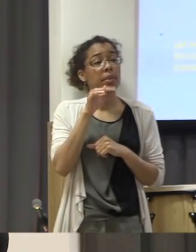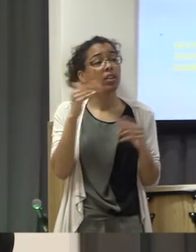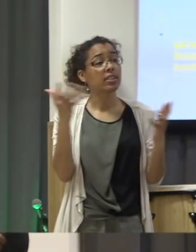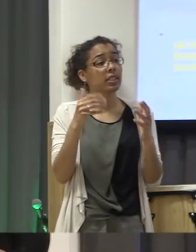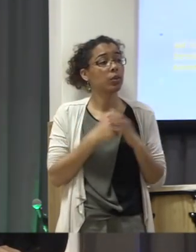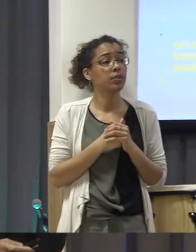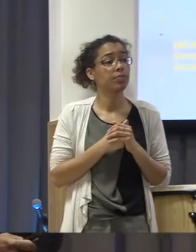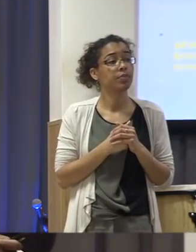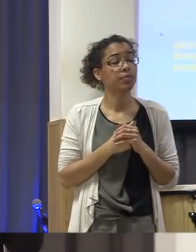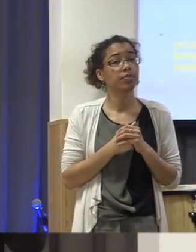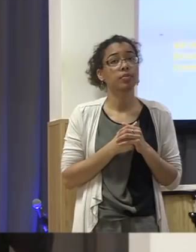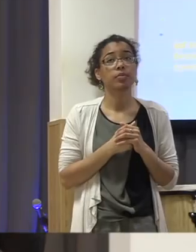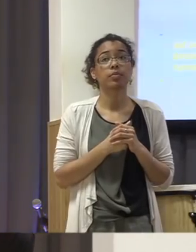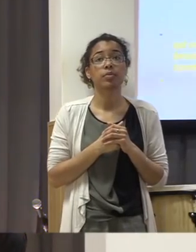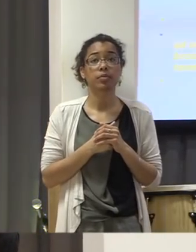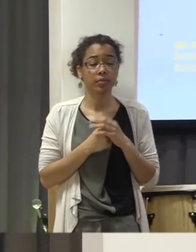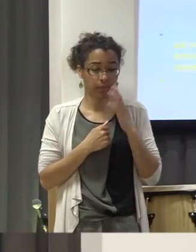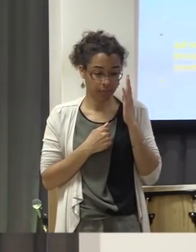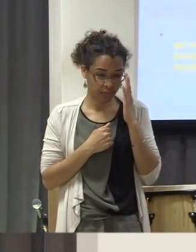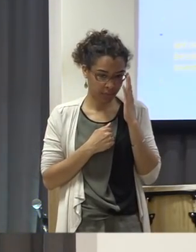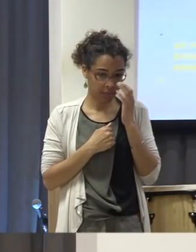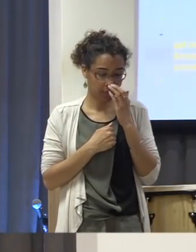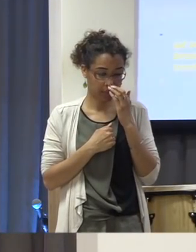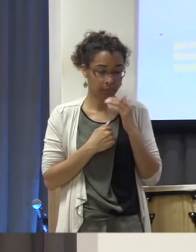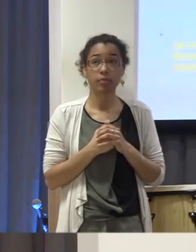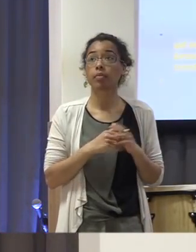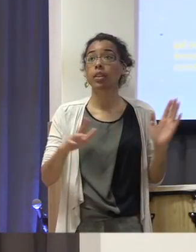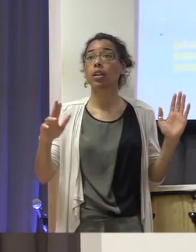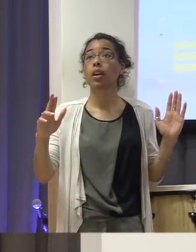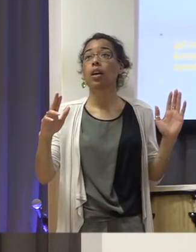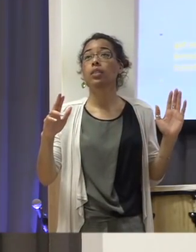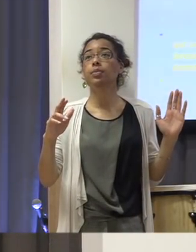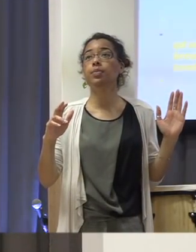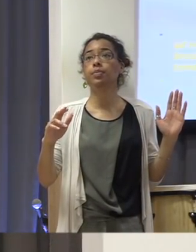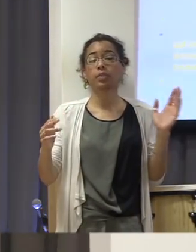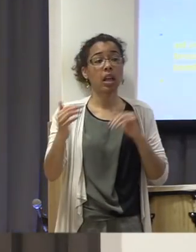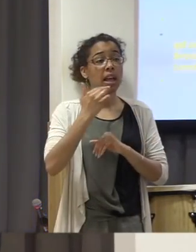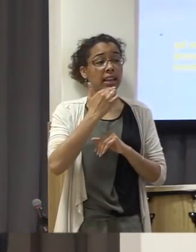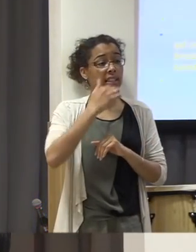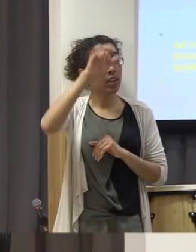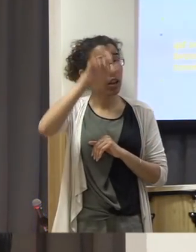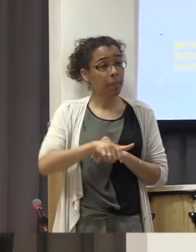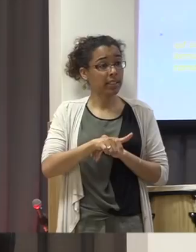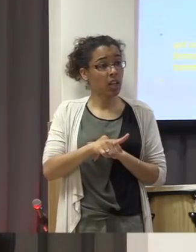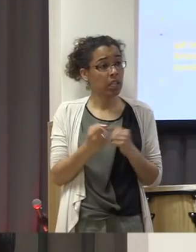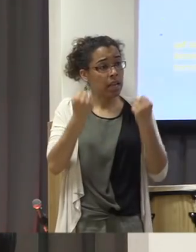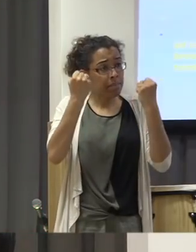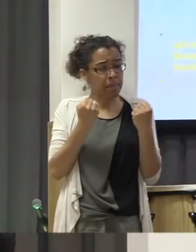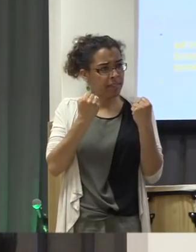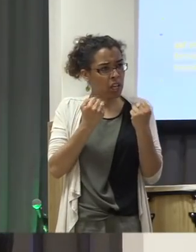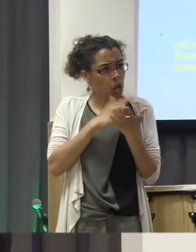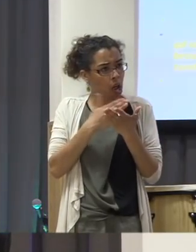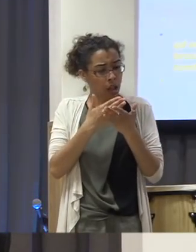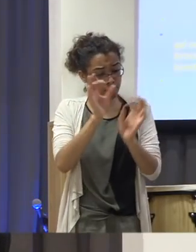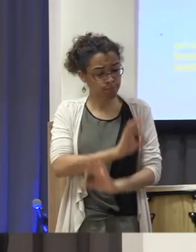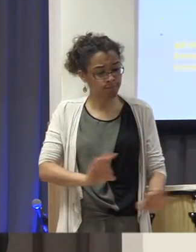La persévérance, c'est la qualité de celui qui demeure ferme et résolu dans ses décisions